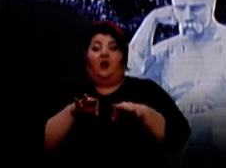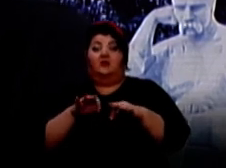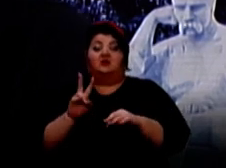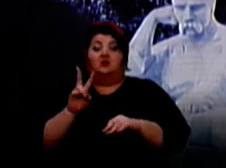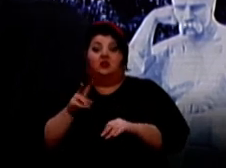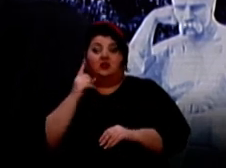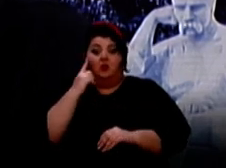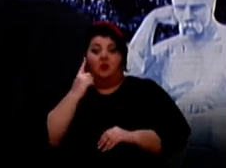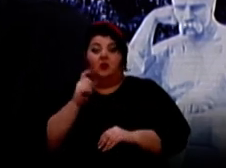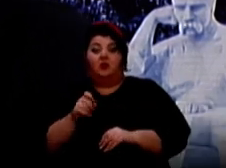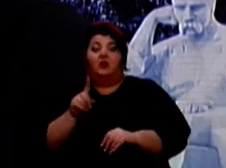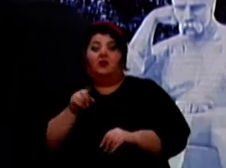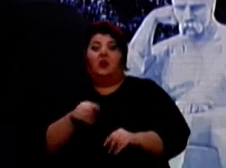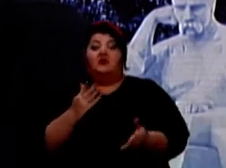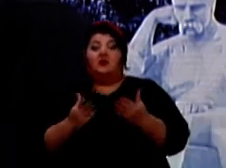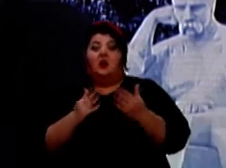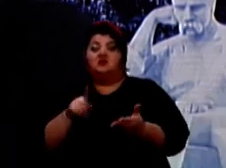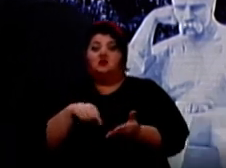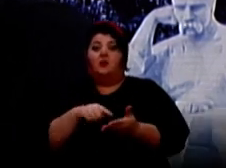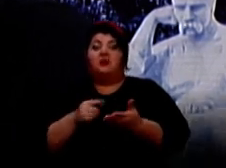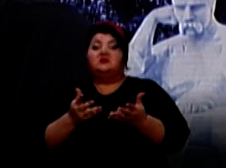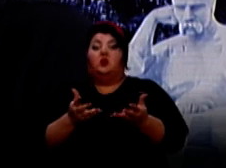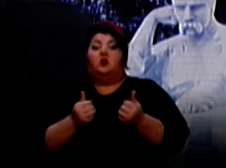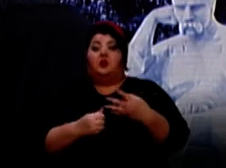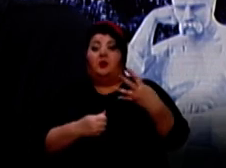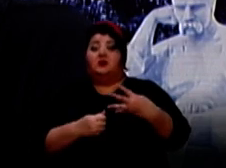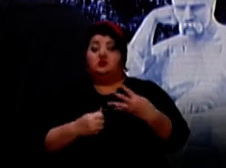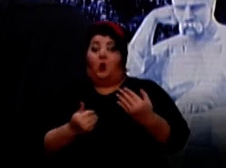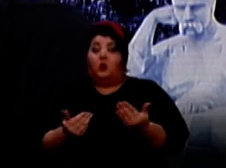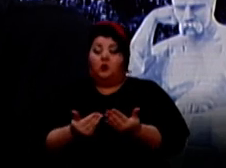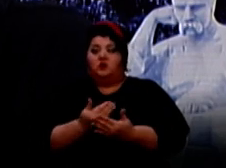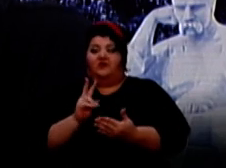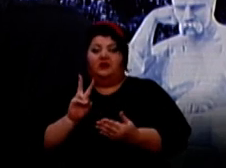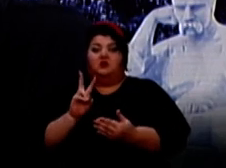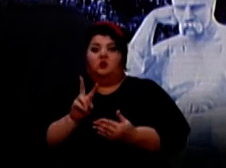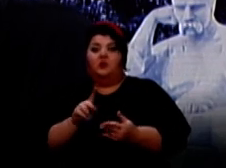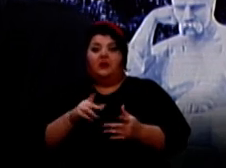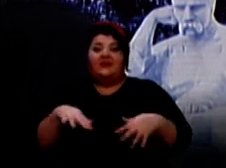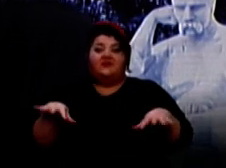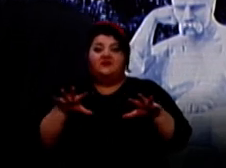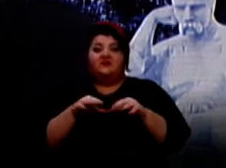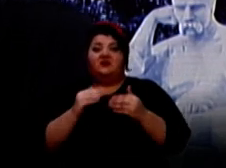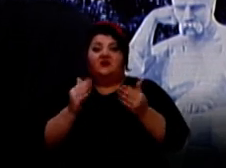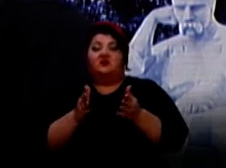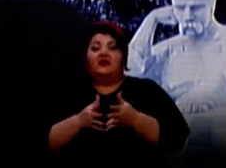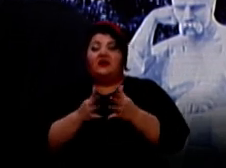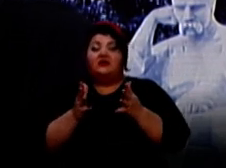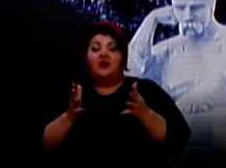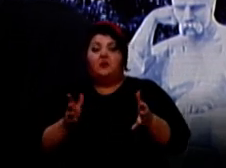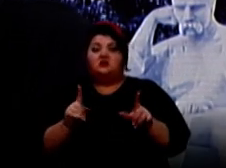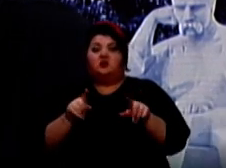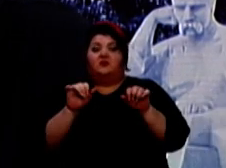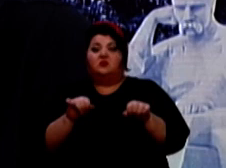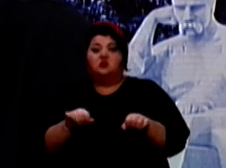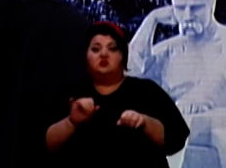полтавчан, що навіть якщо місто отримає 40 нових тролейбусів, всі вони... Найбільшим, що вони